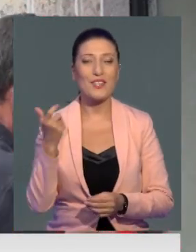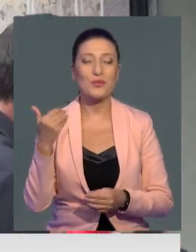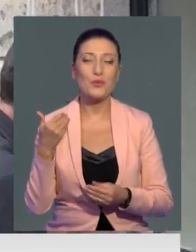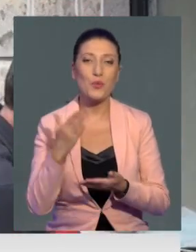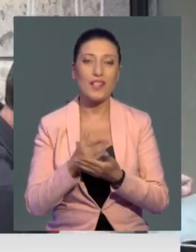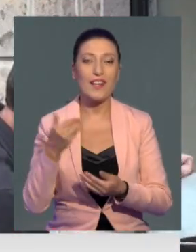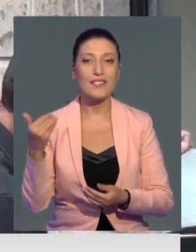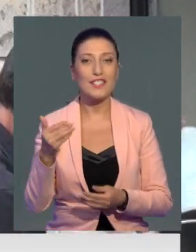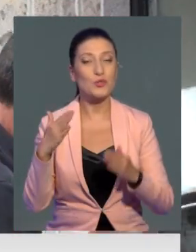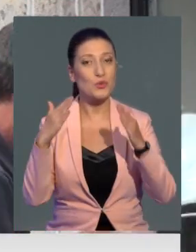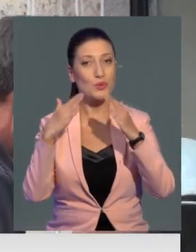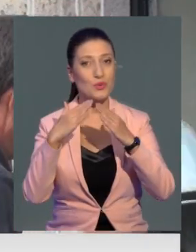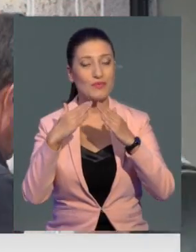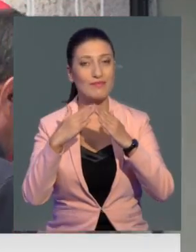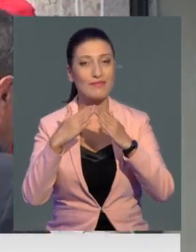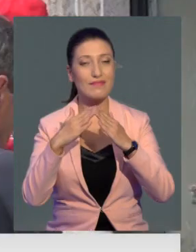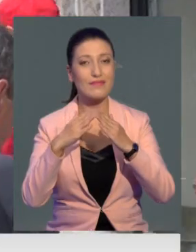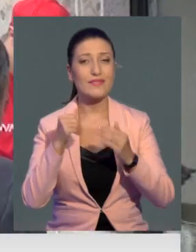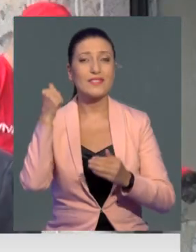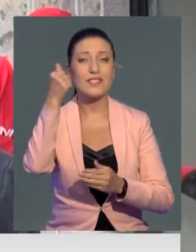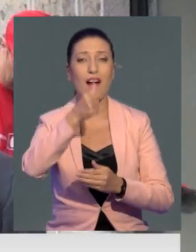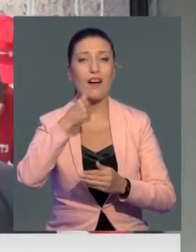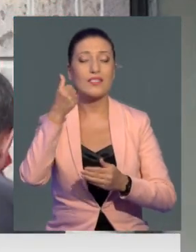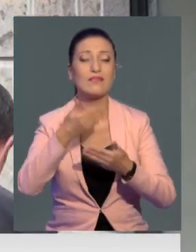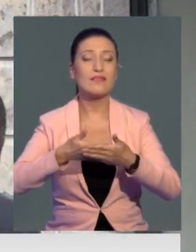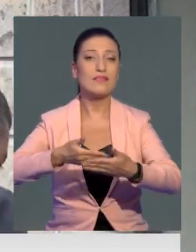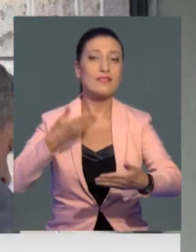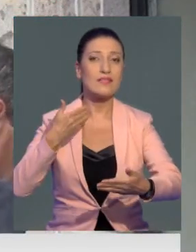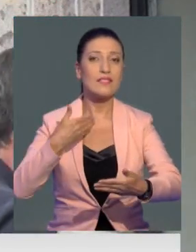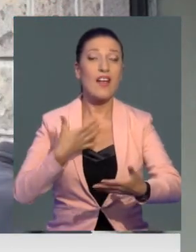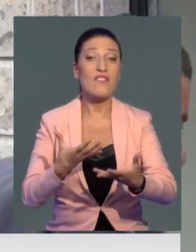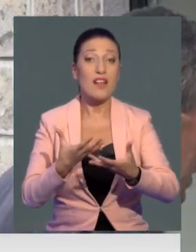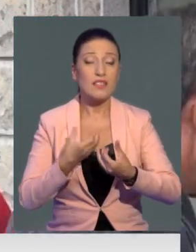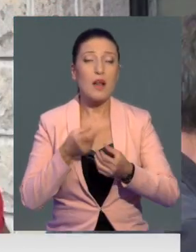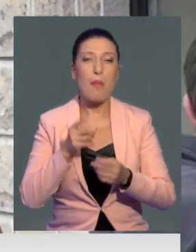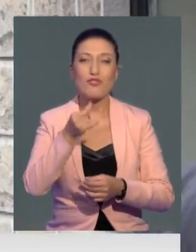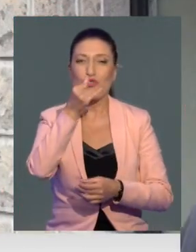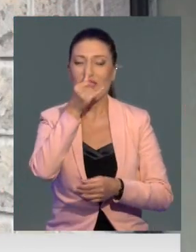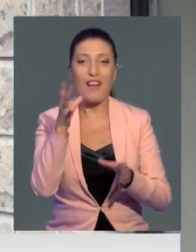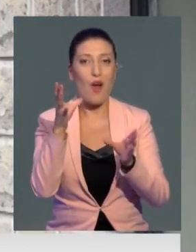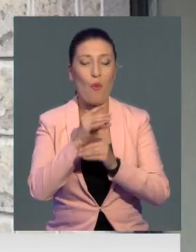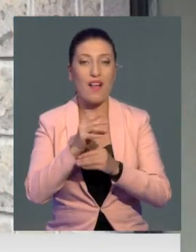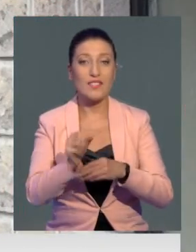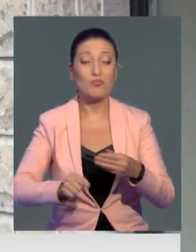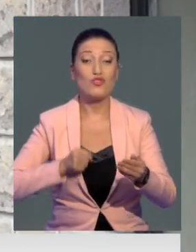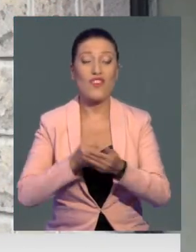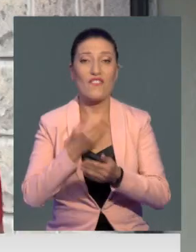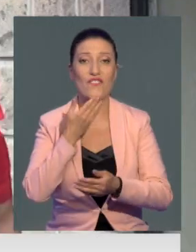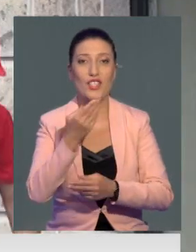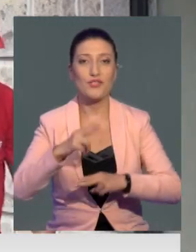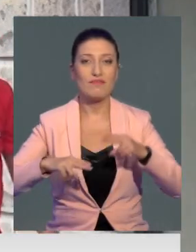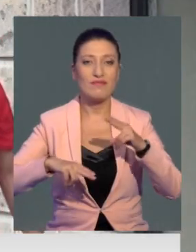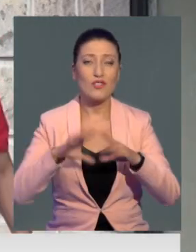տունը, որ տարիներ առաջ ցերկեմպեր էր, բայց չեն կարողացել ավարտի հասցնել, ելնելով